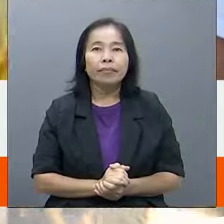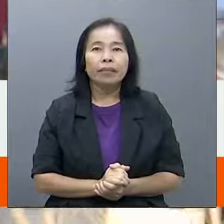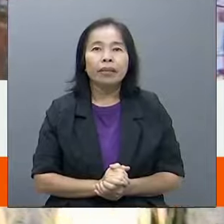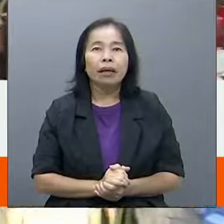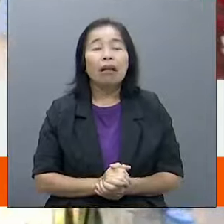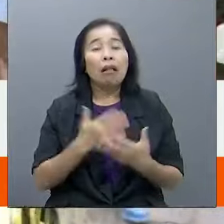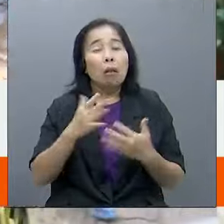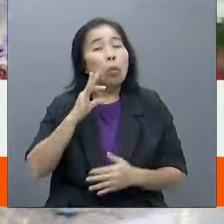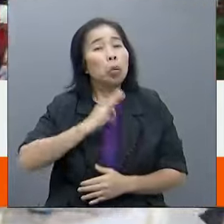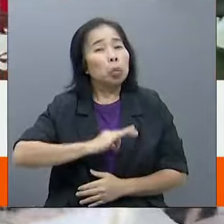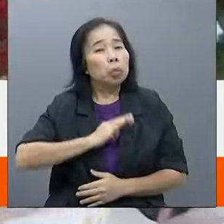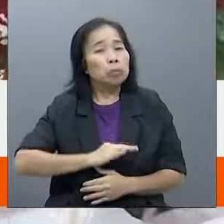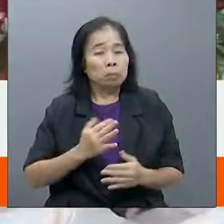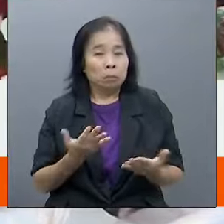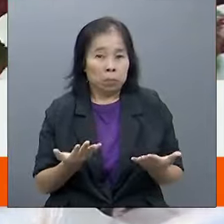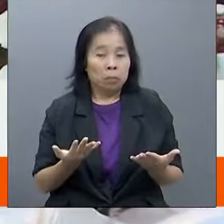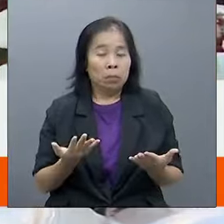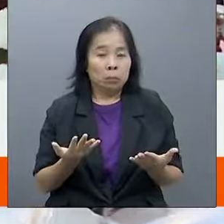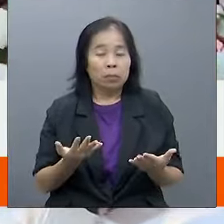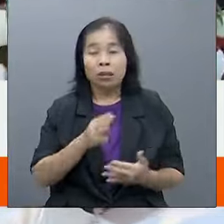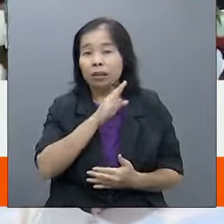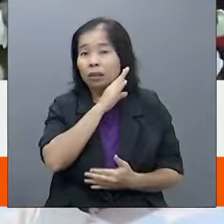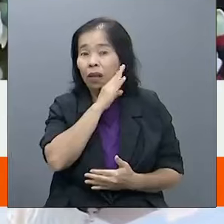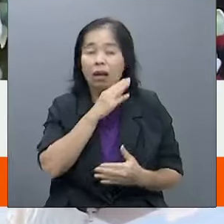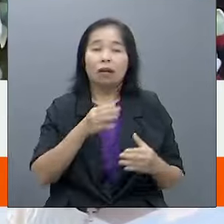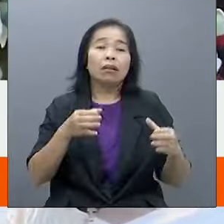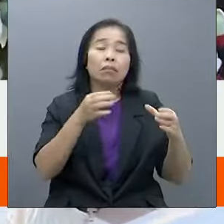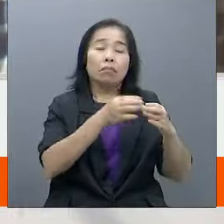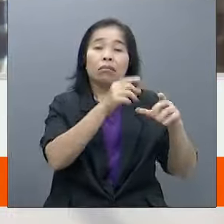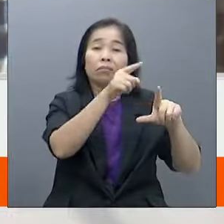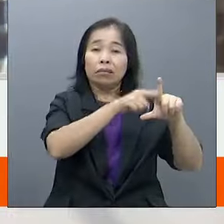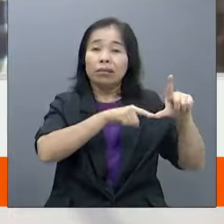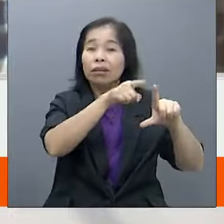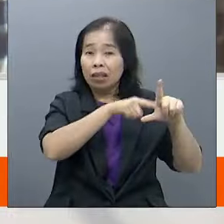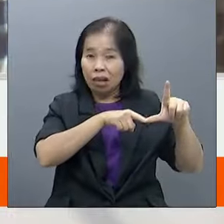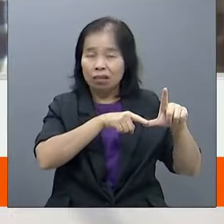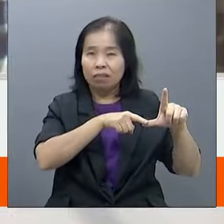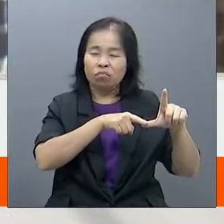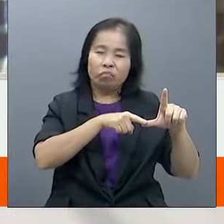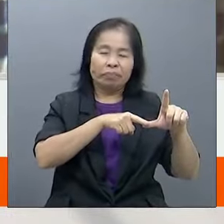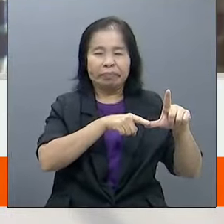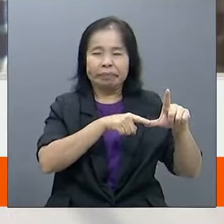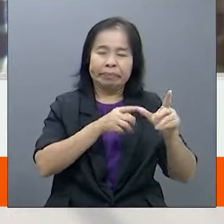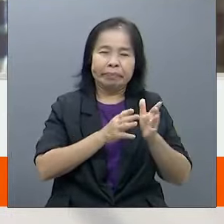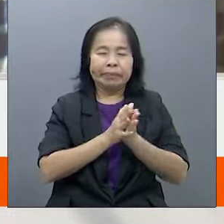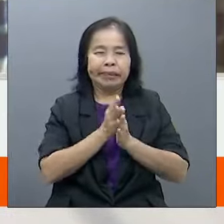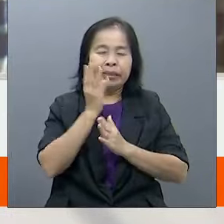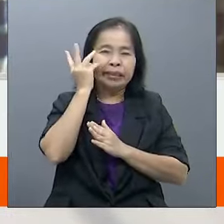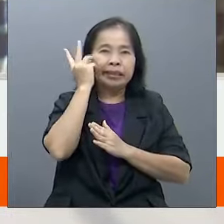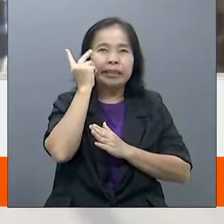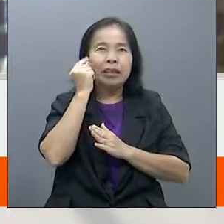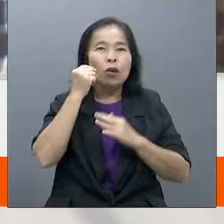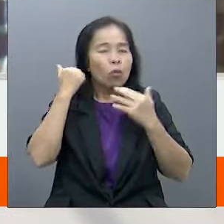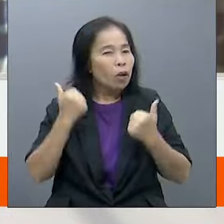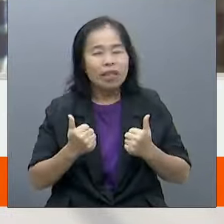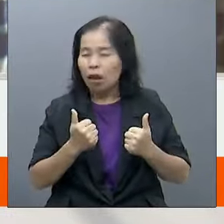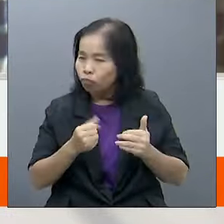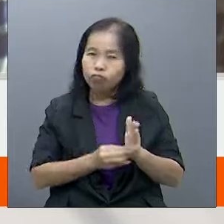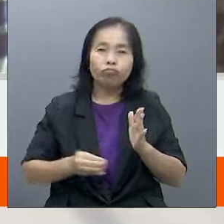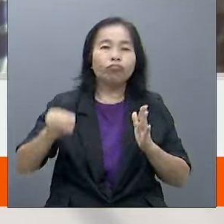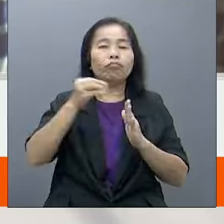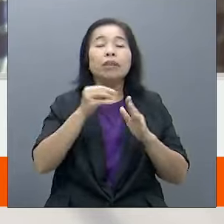ารู้สึกว่าถ้าพรรคเก้าไกลก็รู้สึกว่าเราจะอยู่นิ่งไม่ได้แล้วตัดสินใจการลงมาในวันนี้เช่นเดียวกันอาจ